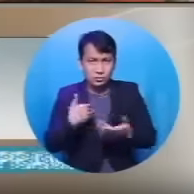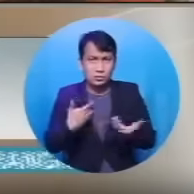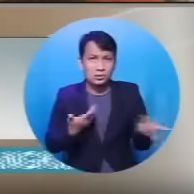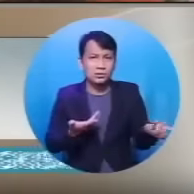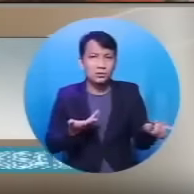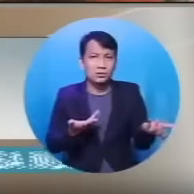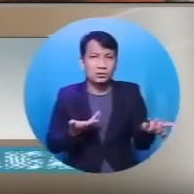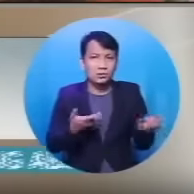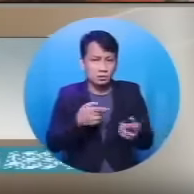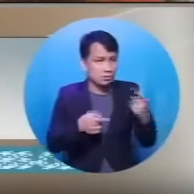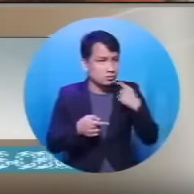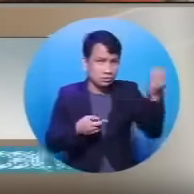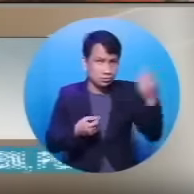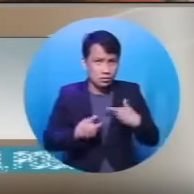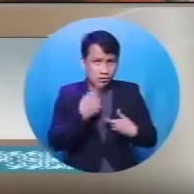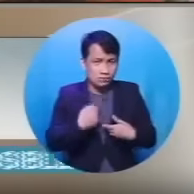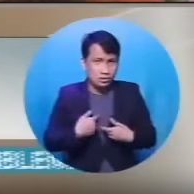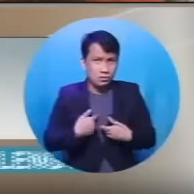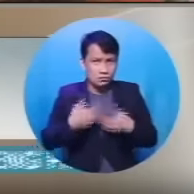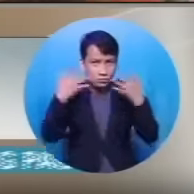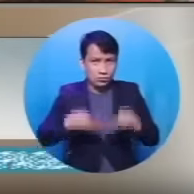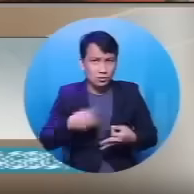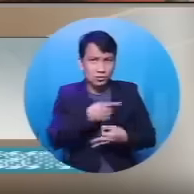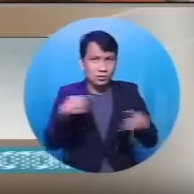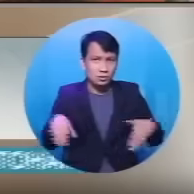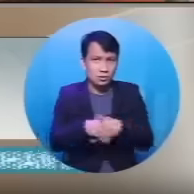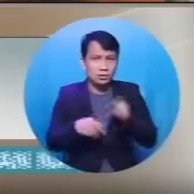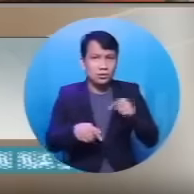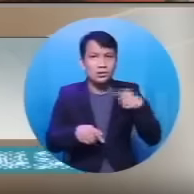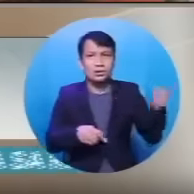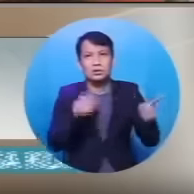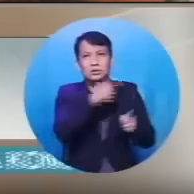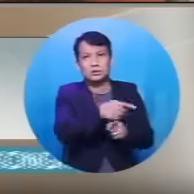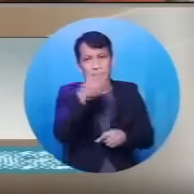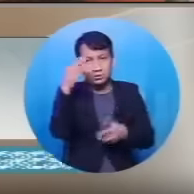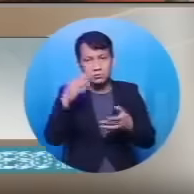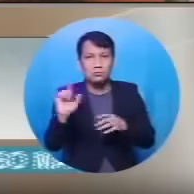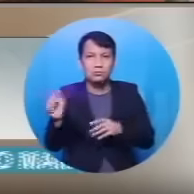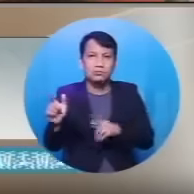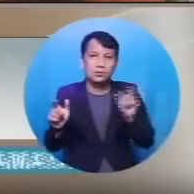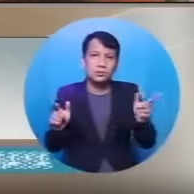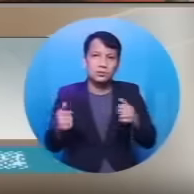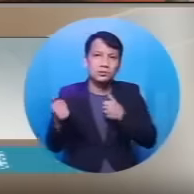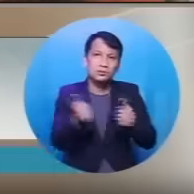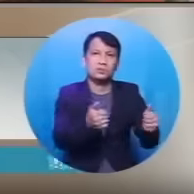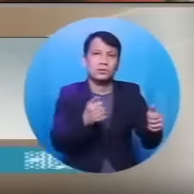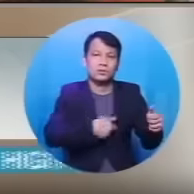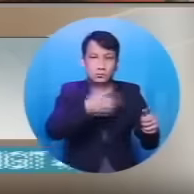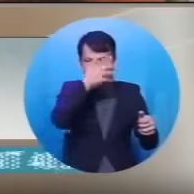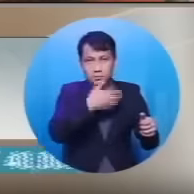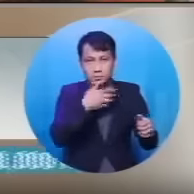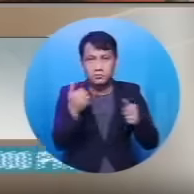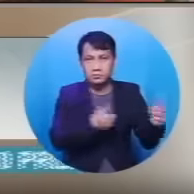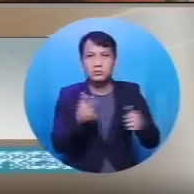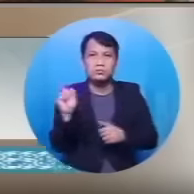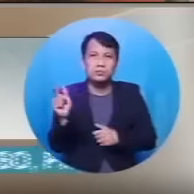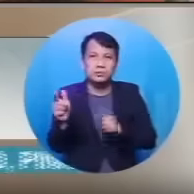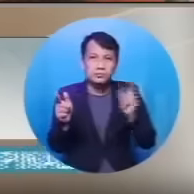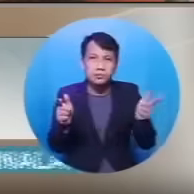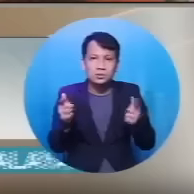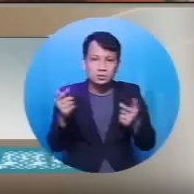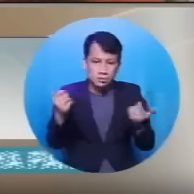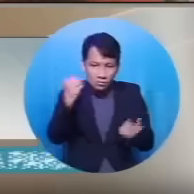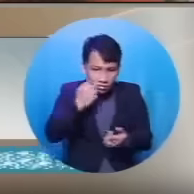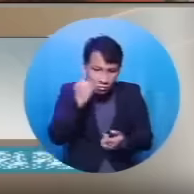Eya Nam mismo nagsabi imbes na ak yung babae na magdesisyon sa kasal namin eh Bakit siya 2020 sinunod niya yung magulang niya 2020 sir Raffy kaya din po kami